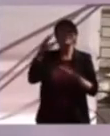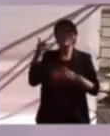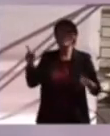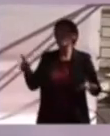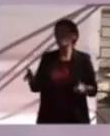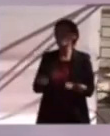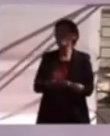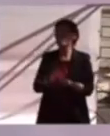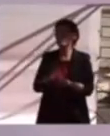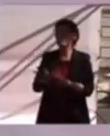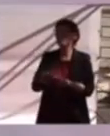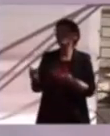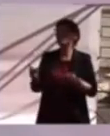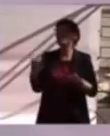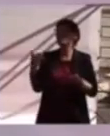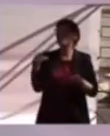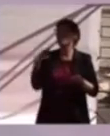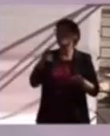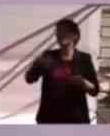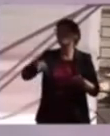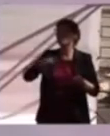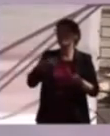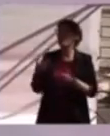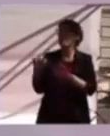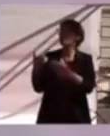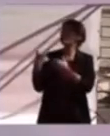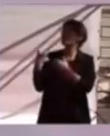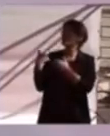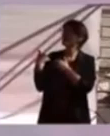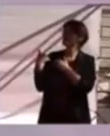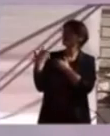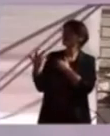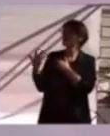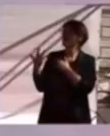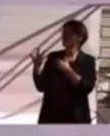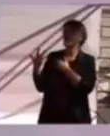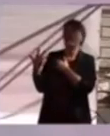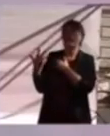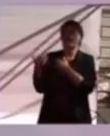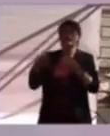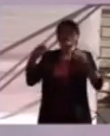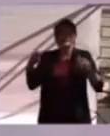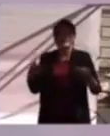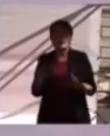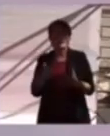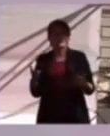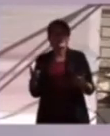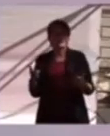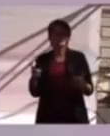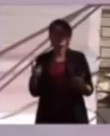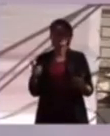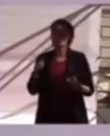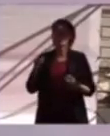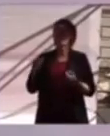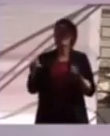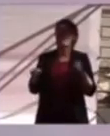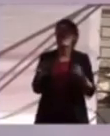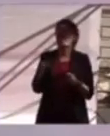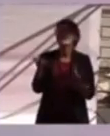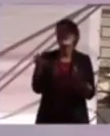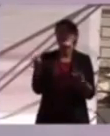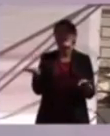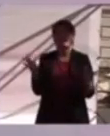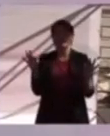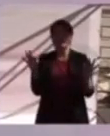anche la responsabilità di dire che se non c'era sicurezza certe attività si dovevano bloccare perché questo ha portato al protocollo